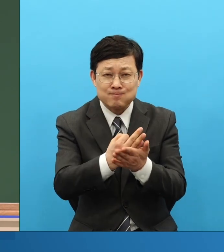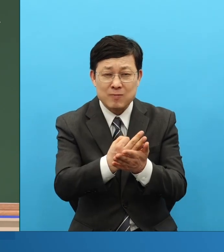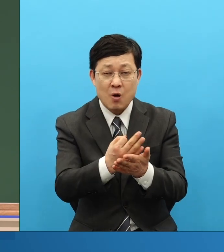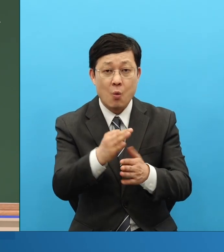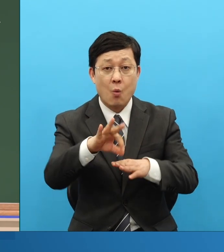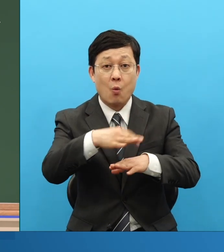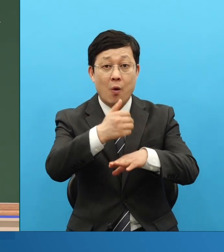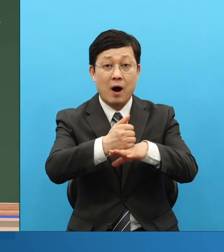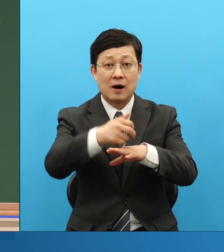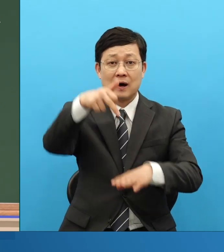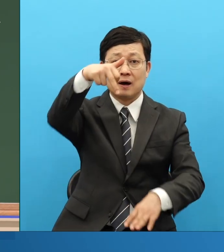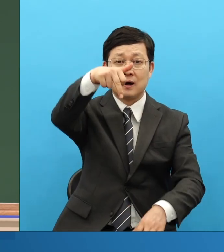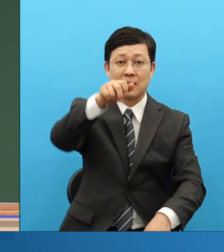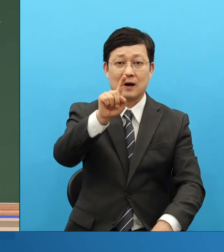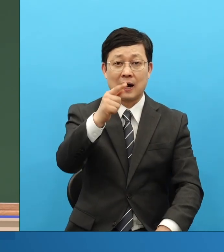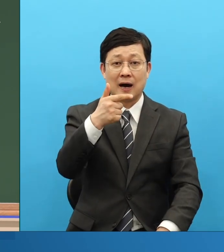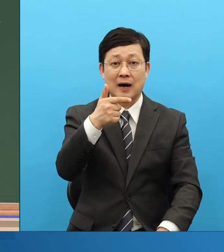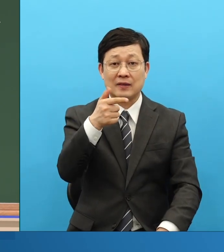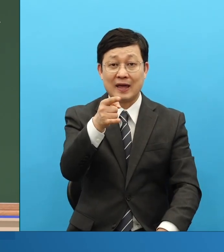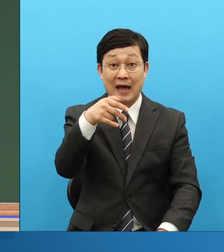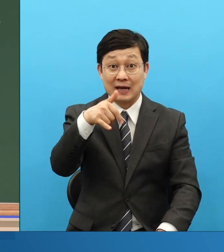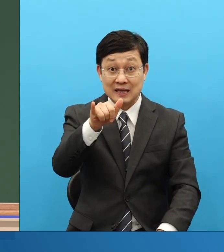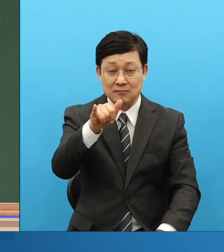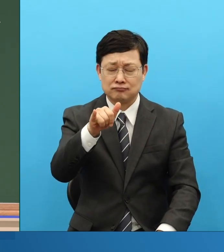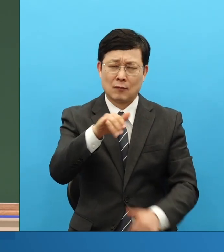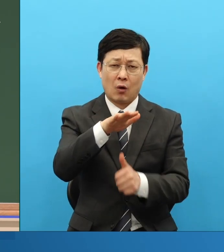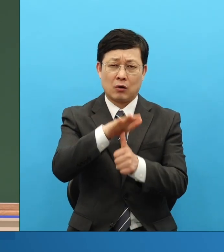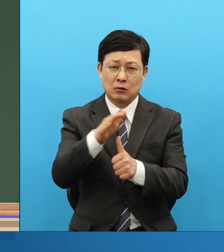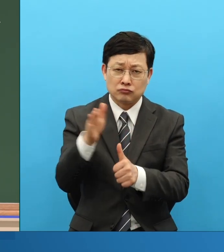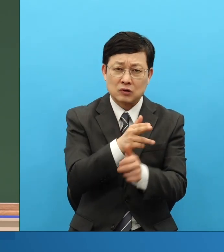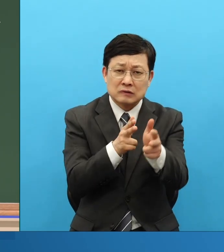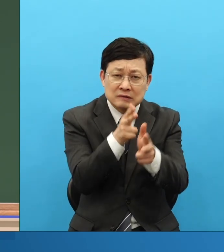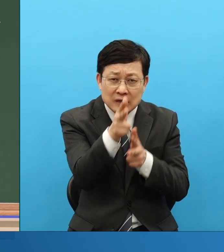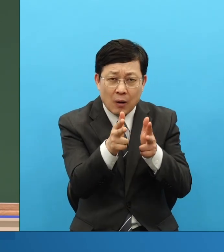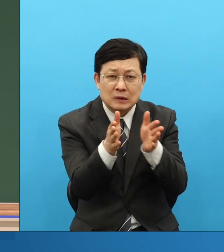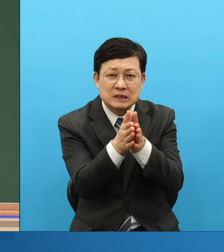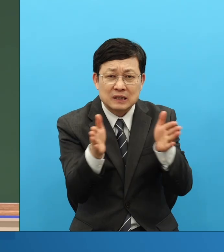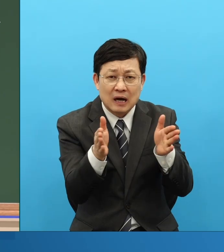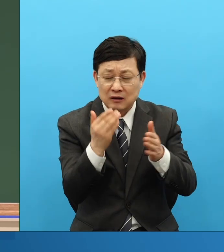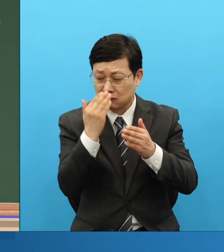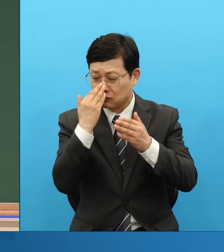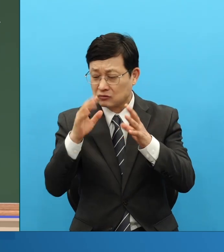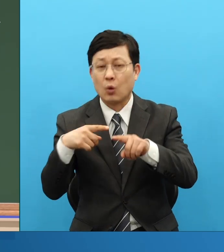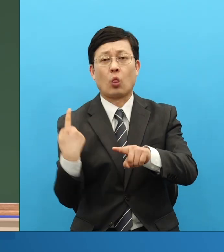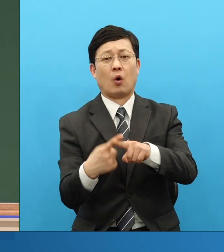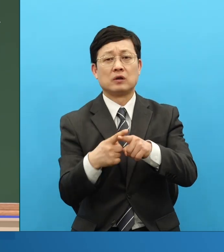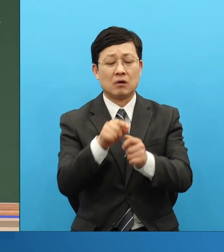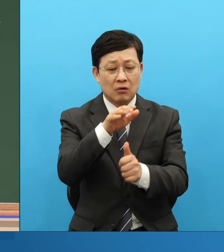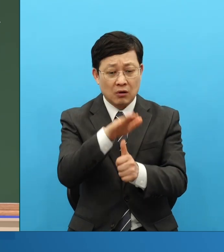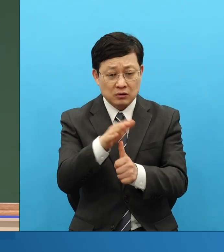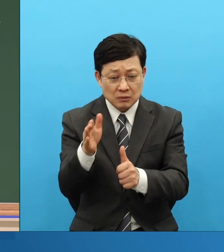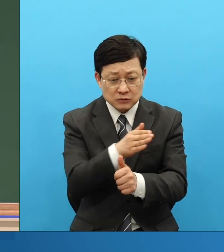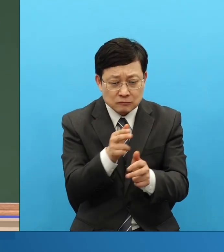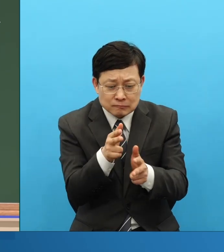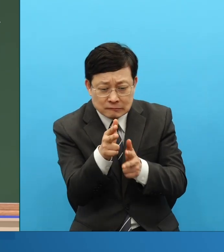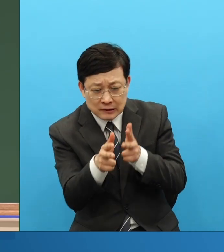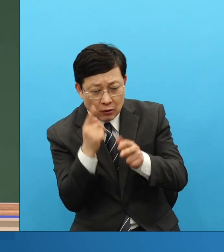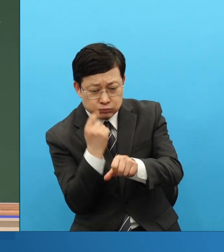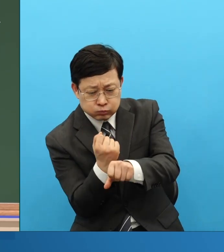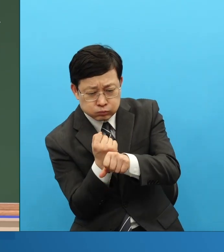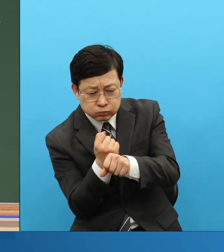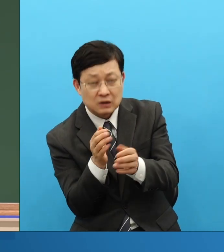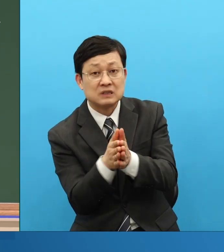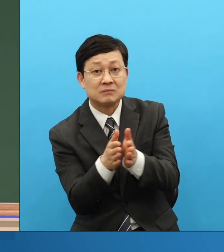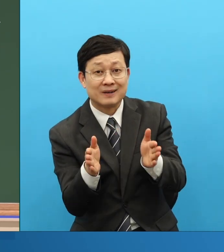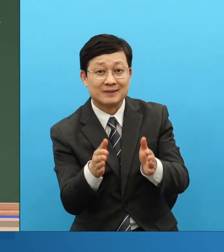industry, he did his business ever since he was young. 유대인들도 그렇습니다. And the Jewish people were like that as well. 이 어릴 때 집에 이제